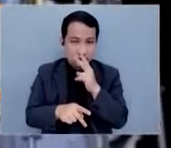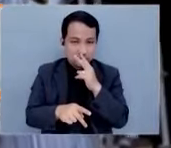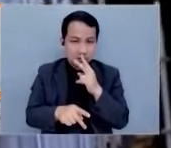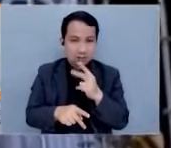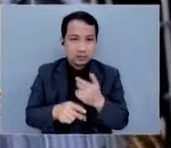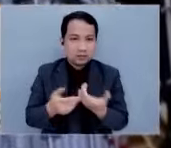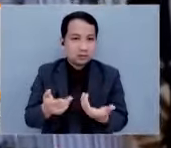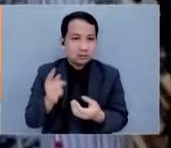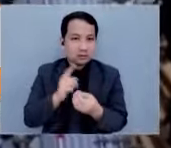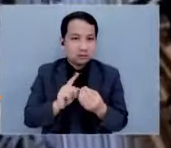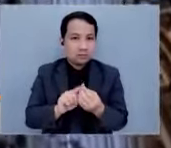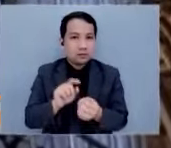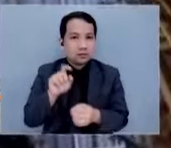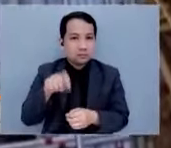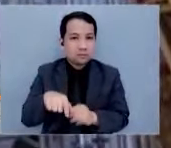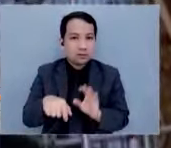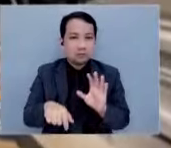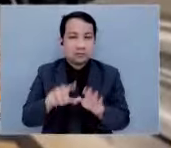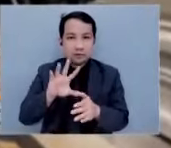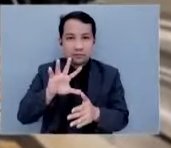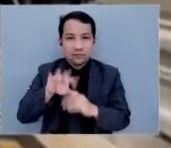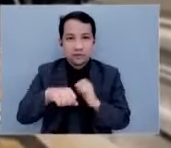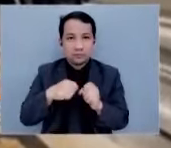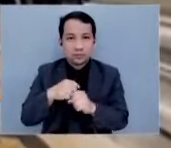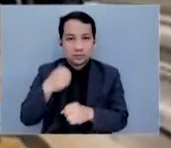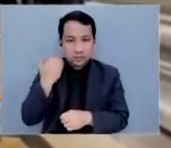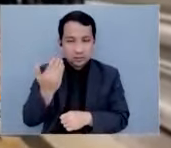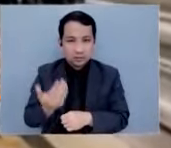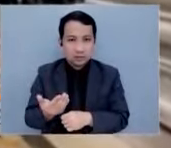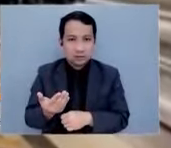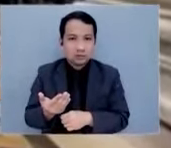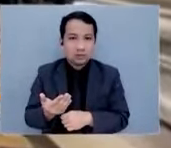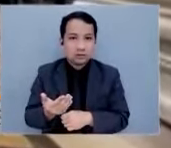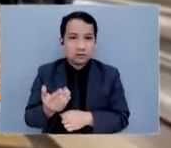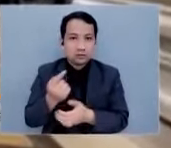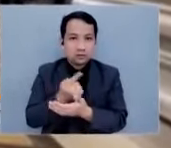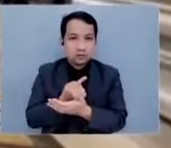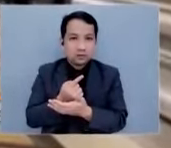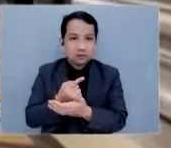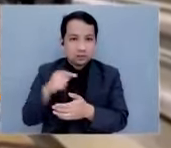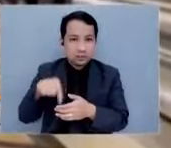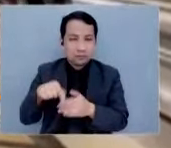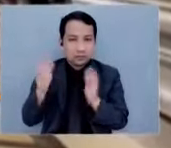ay kailangang 5 taon ng pumanaw at 1 lingkod ng Diyos.